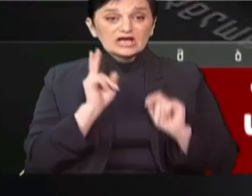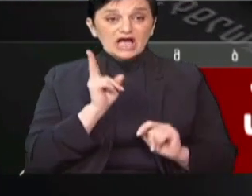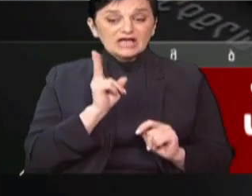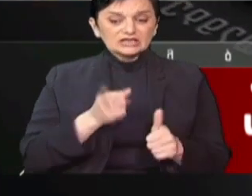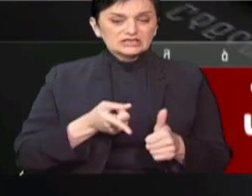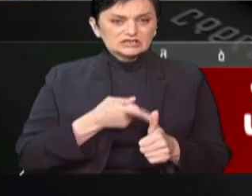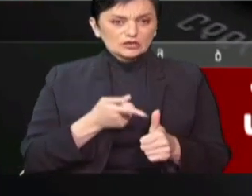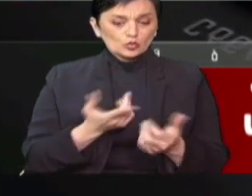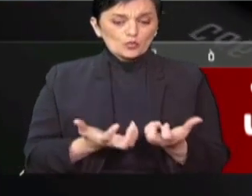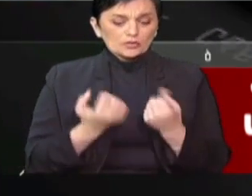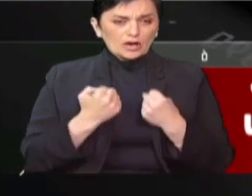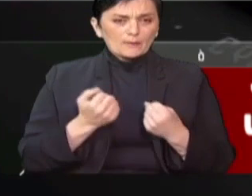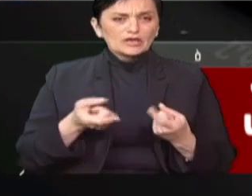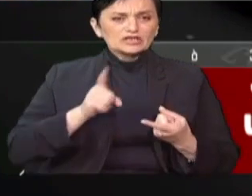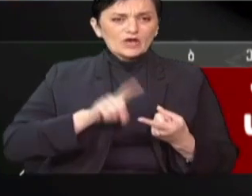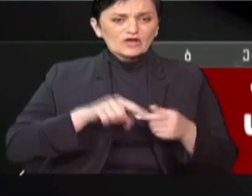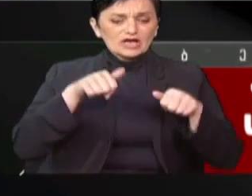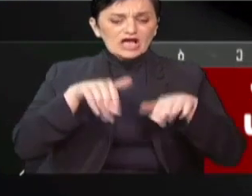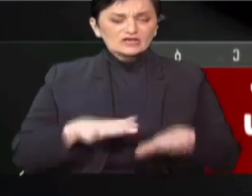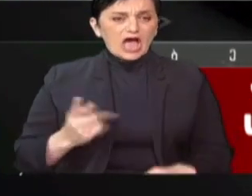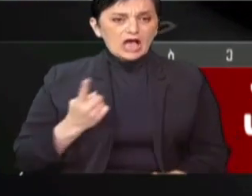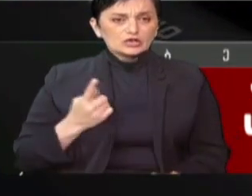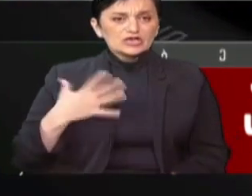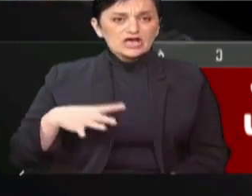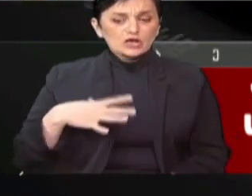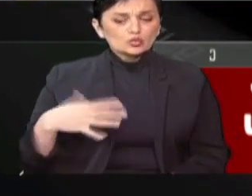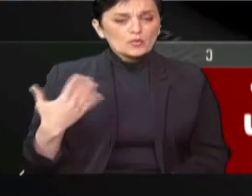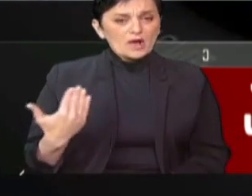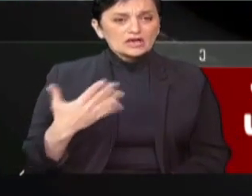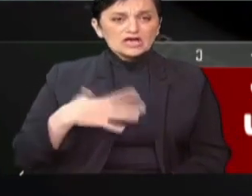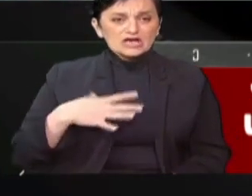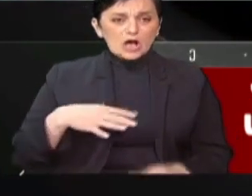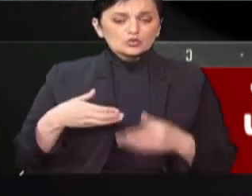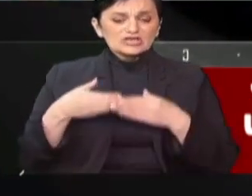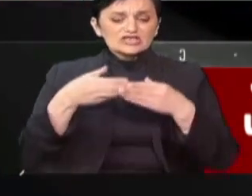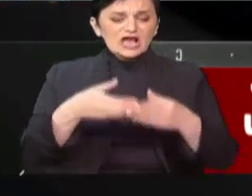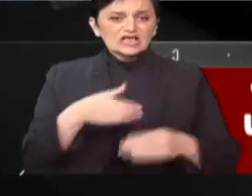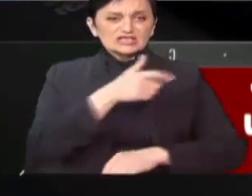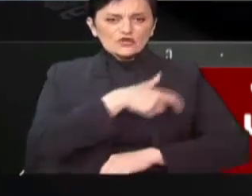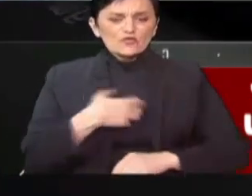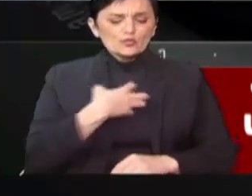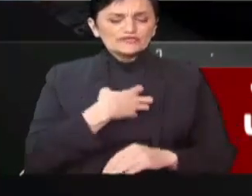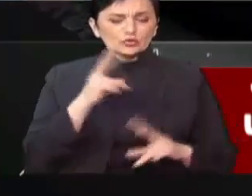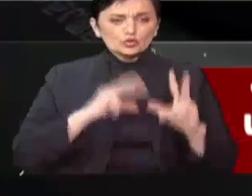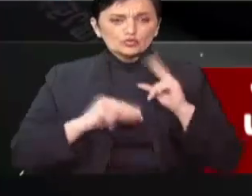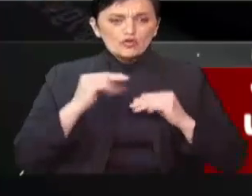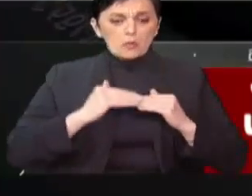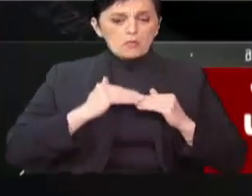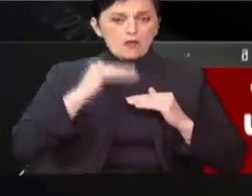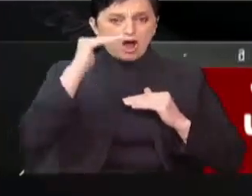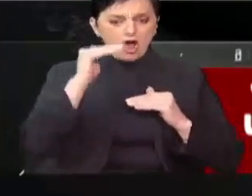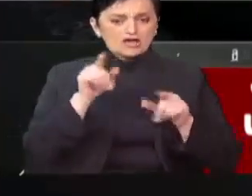სტატუსის მიღებასთან დაკავშირებით გადაწყვეტილებას ელოდება ქართული მხარე, ქართული დელეგაციის წევრები მნიშვნელოვნად თვლიან იმას, რომ მაღალი